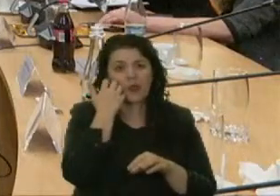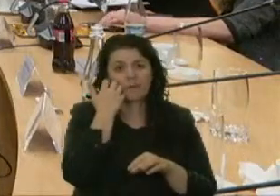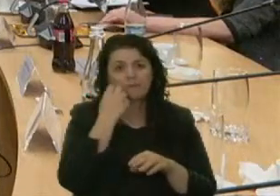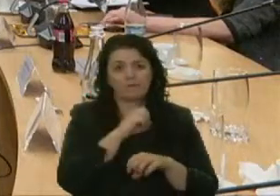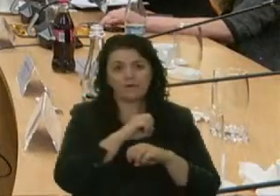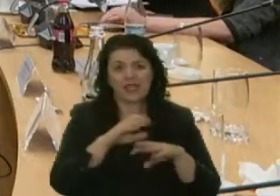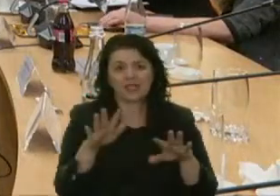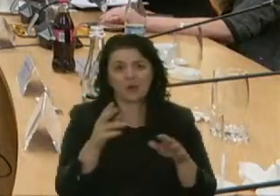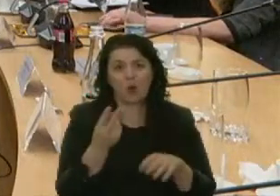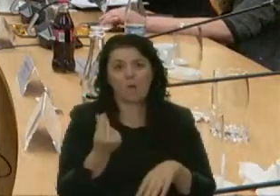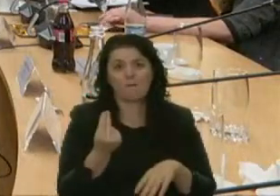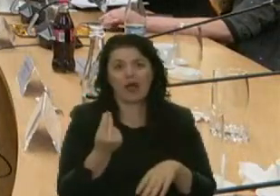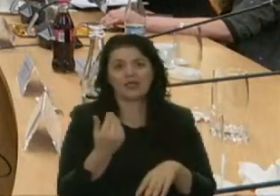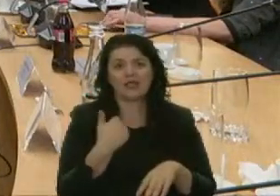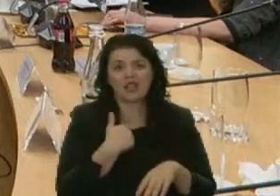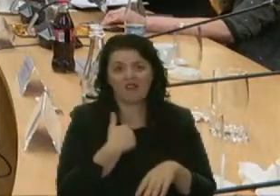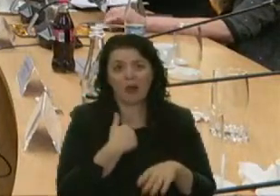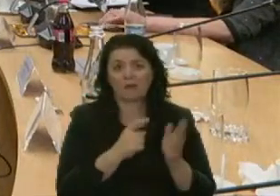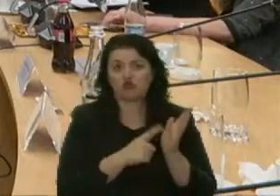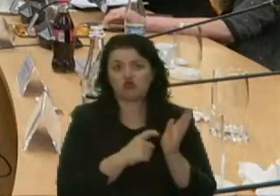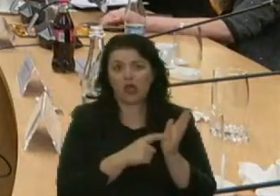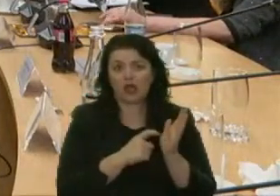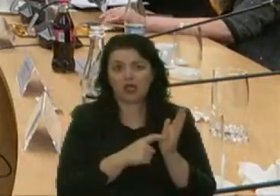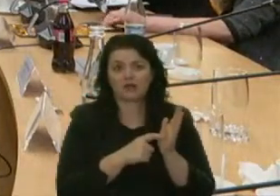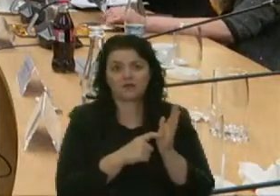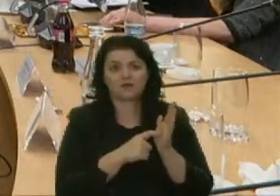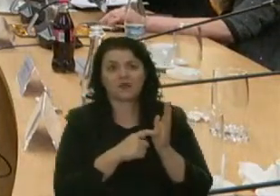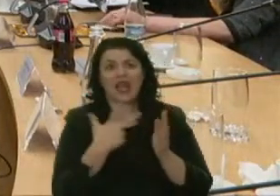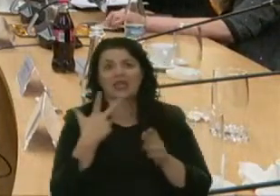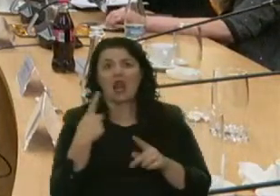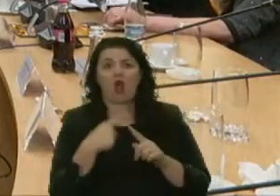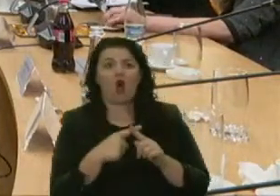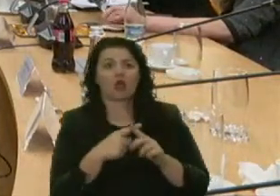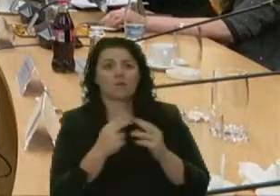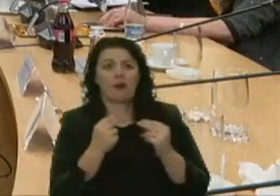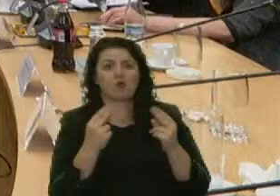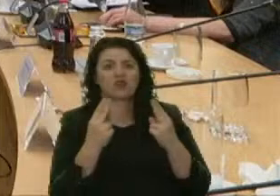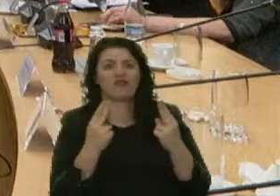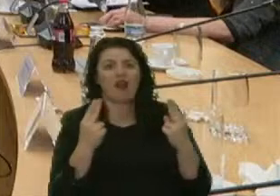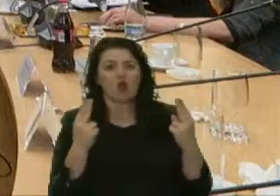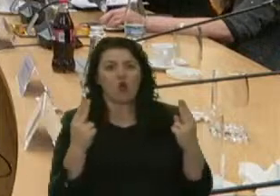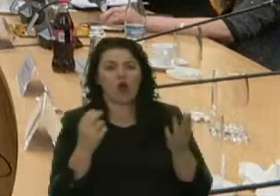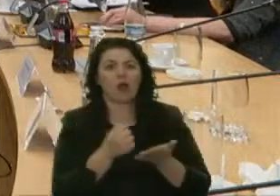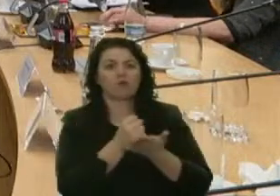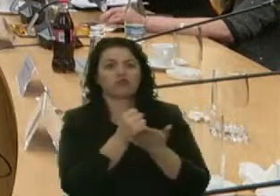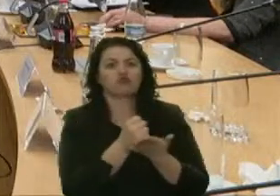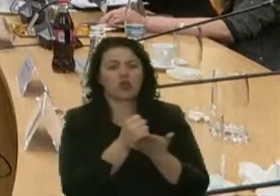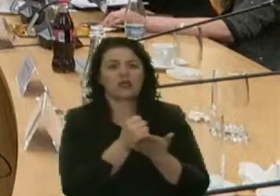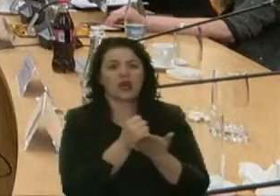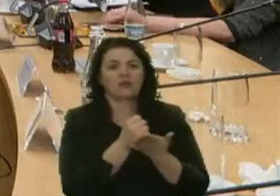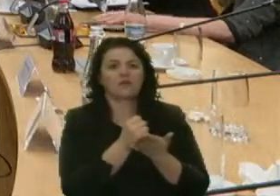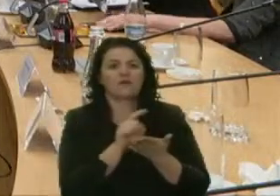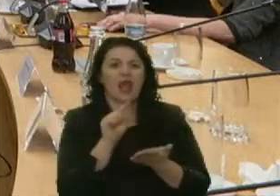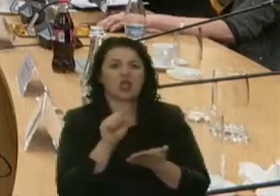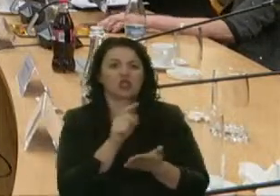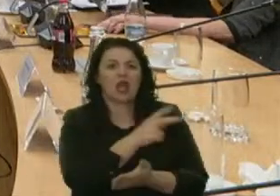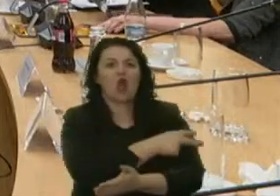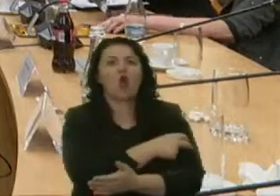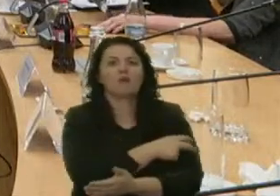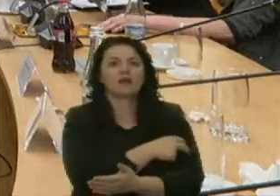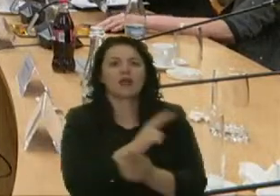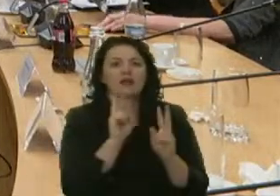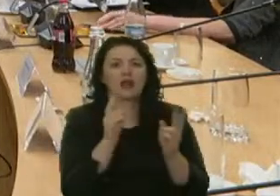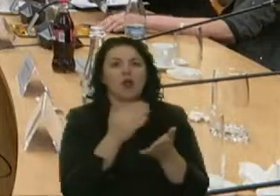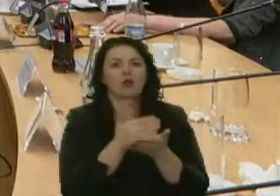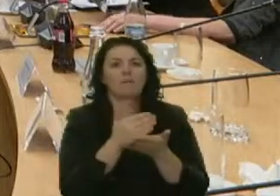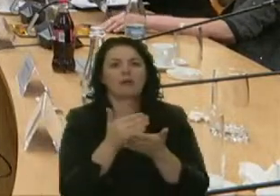distribuim banii să avem cereri care reprezintă cel puțin de trei ori mai mult valoarea bugetului alocat acestei comisii care trebuie s o